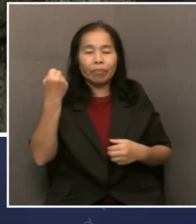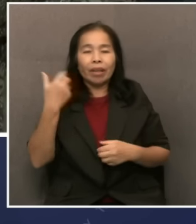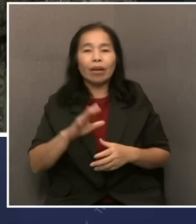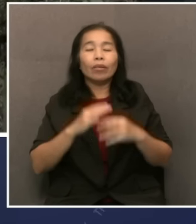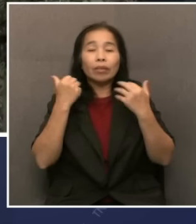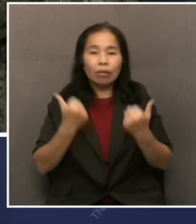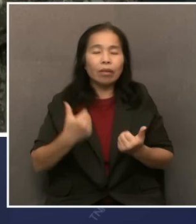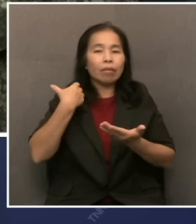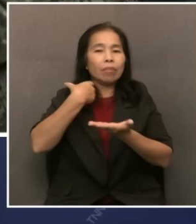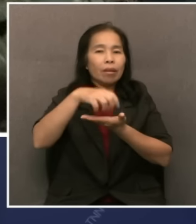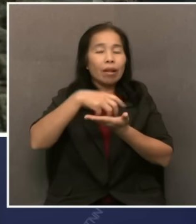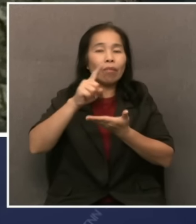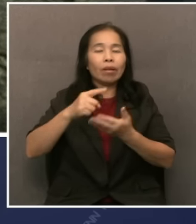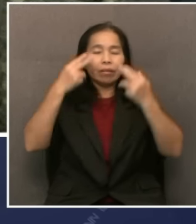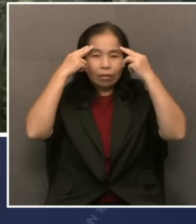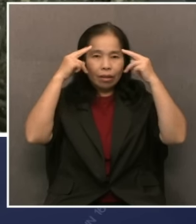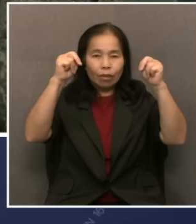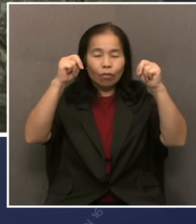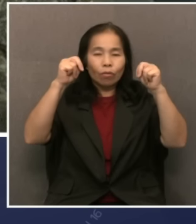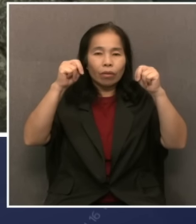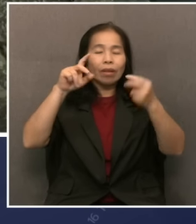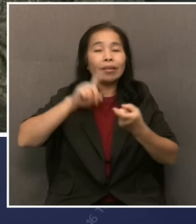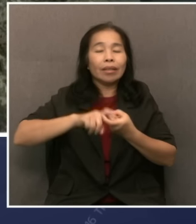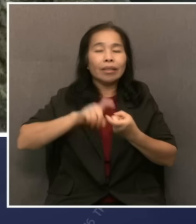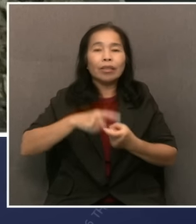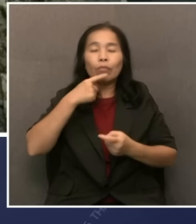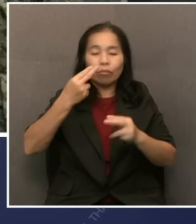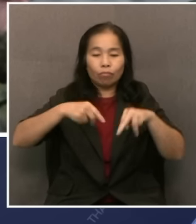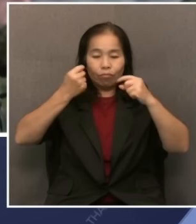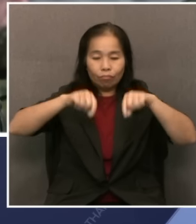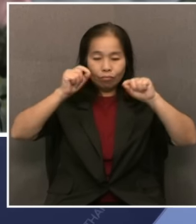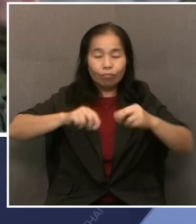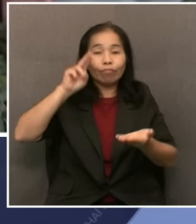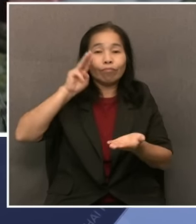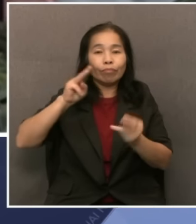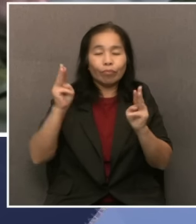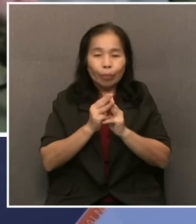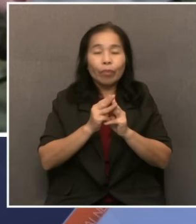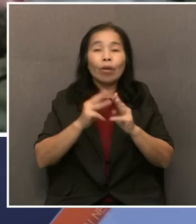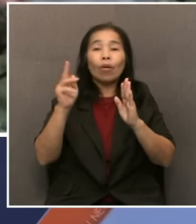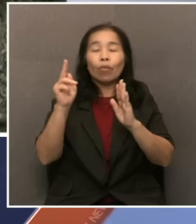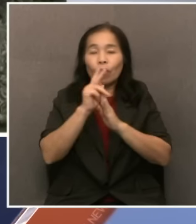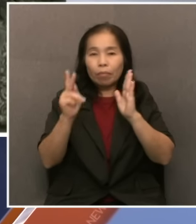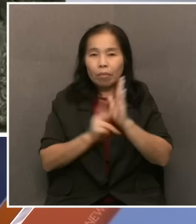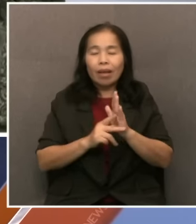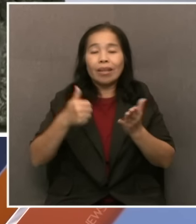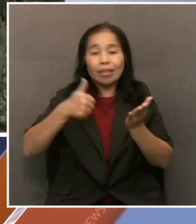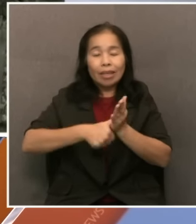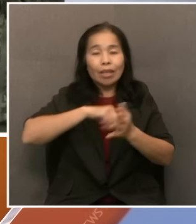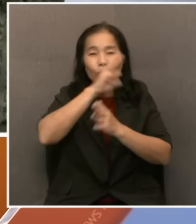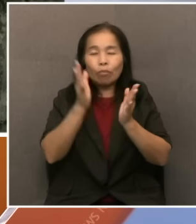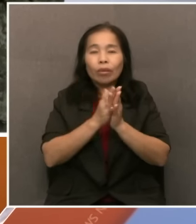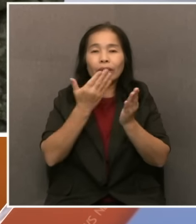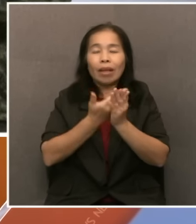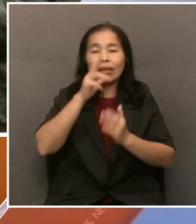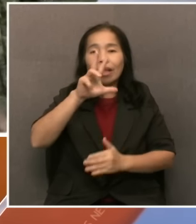ไหวที่สำคัญของประธานาธิบดีวลาดิเมียร์ปูตินค่ะลงนามในกฎหมายที่จะยกหนี้ให้มูลค่าสูงสุดประมาณ3ล้านบาทนะ